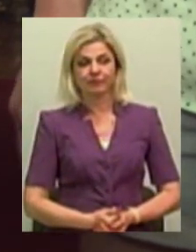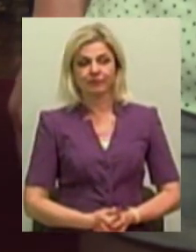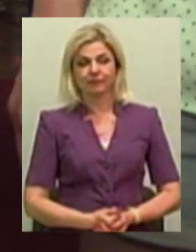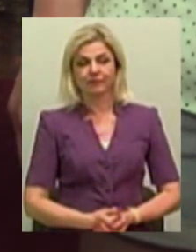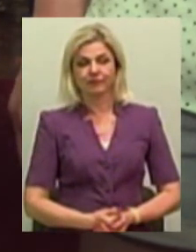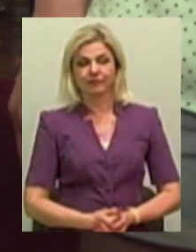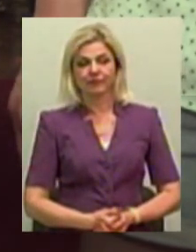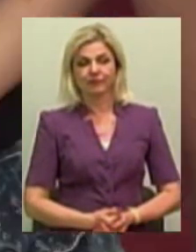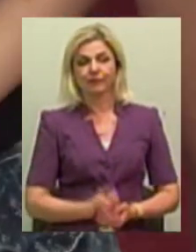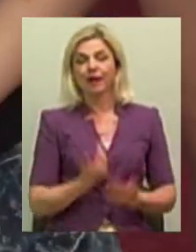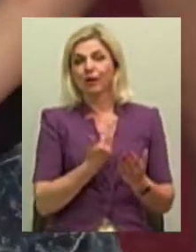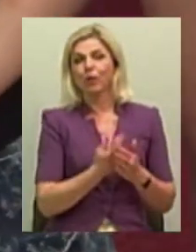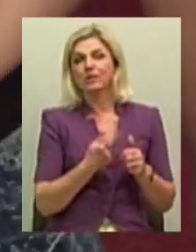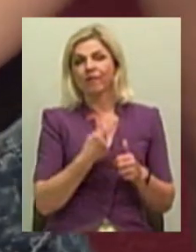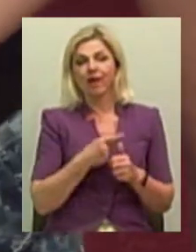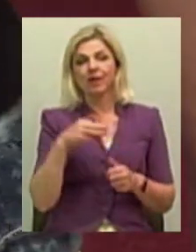Монстряска.